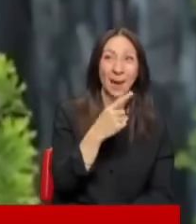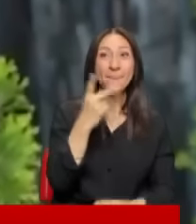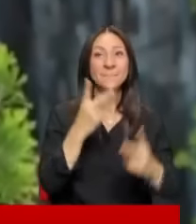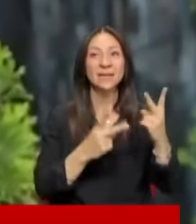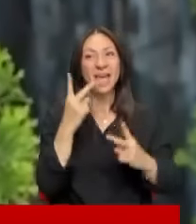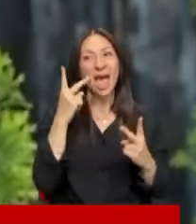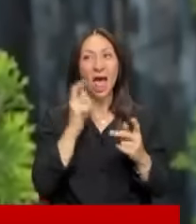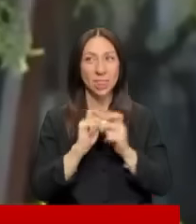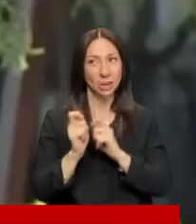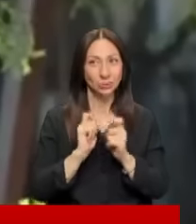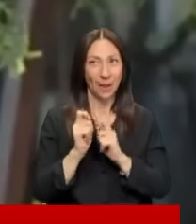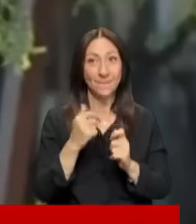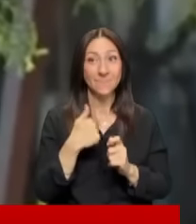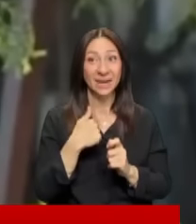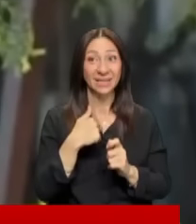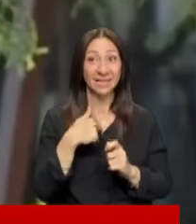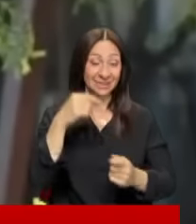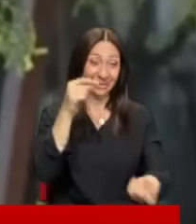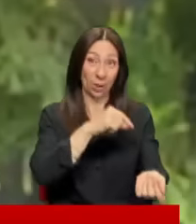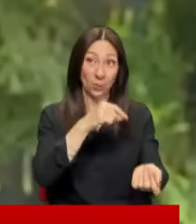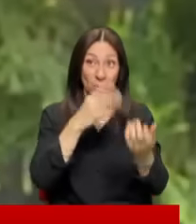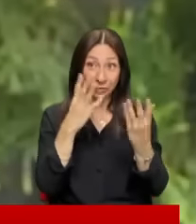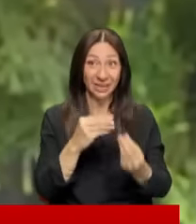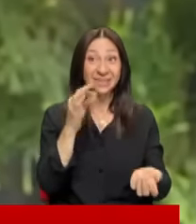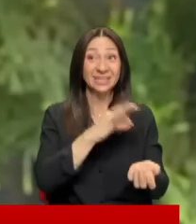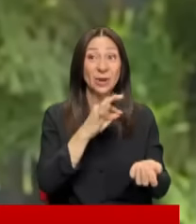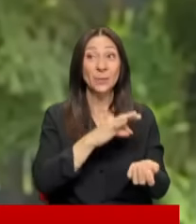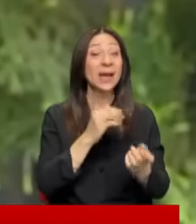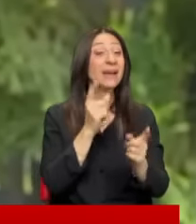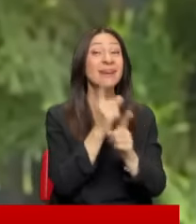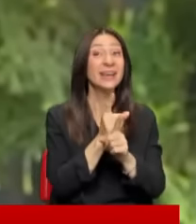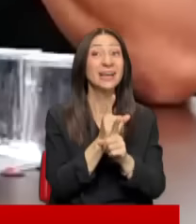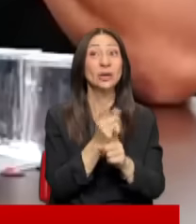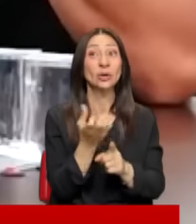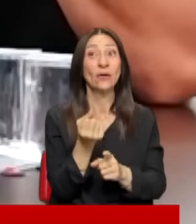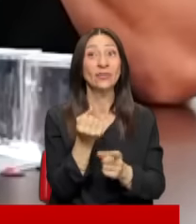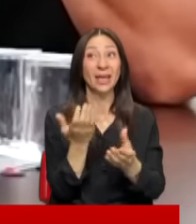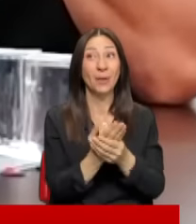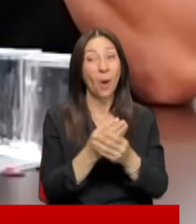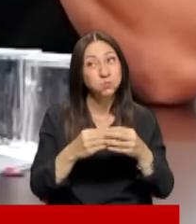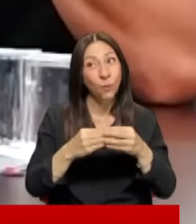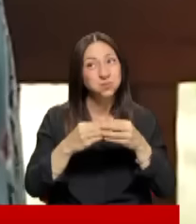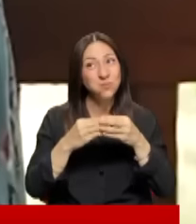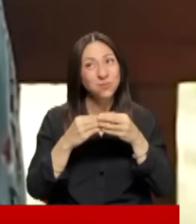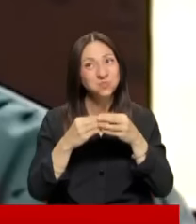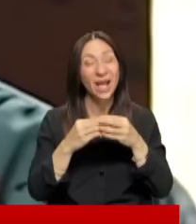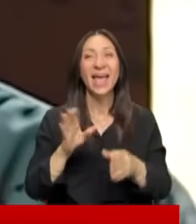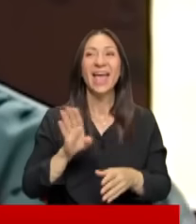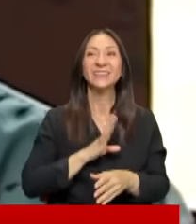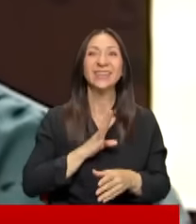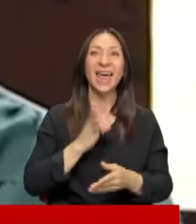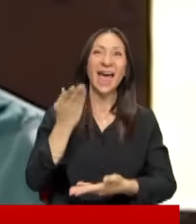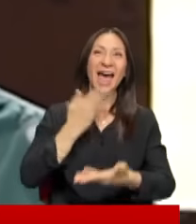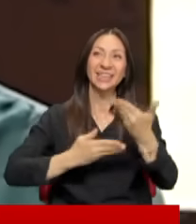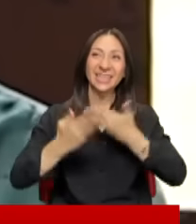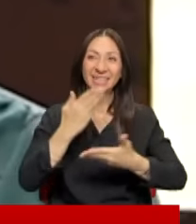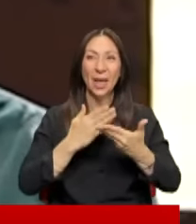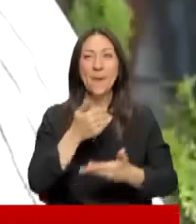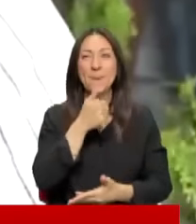sırada anlaşma yapıyoruz. Bana serum takarlarsa serum takma karşılığıyla köfte ekmek yiyorum. Evlatlarının